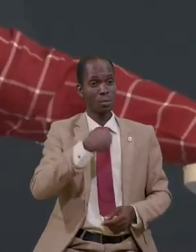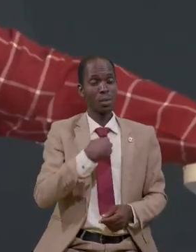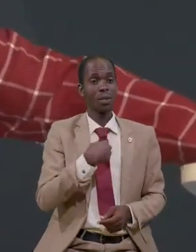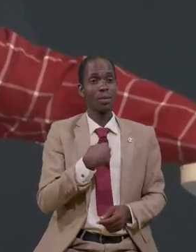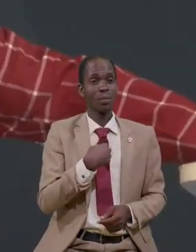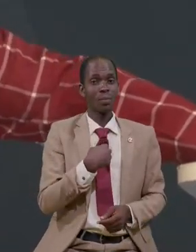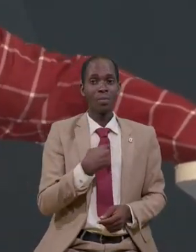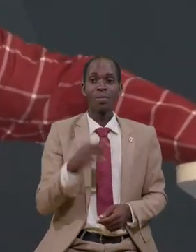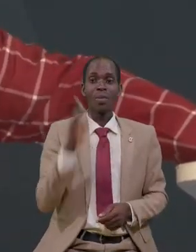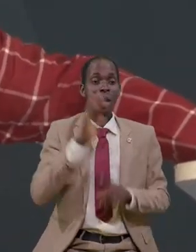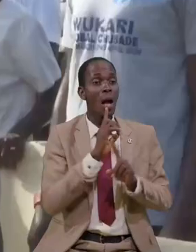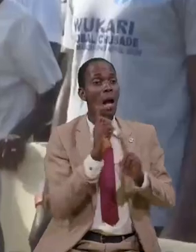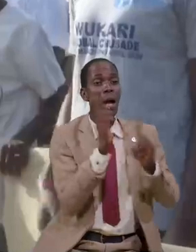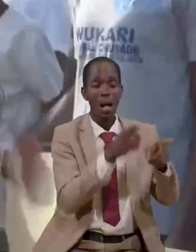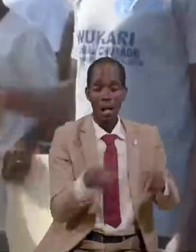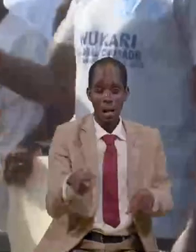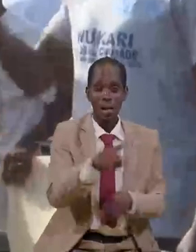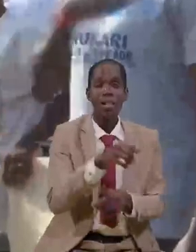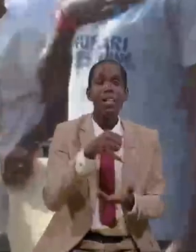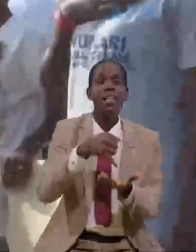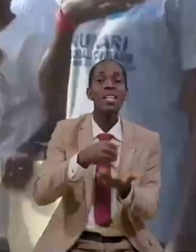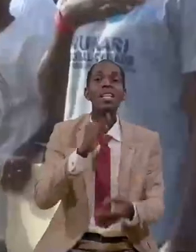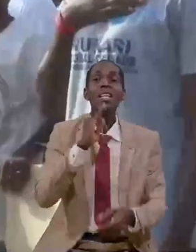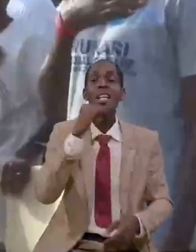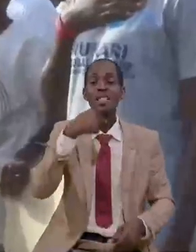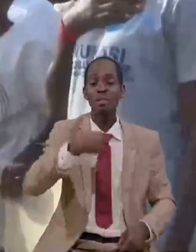Je dis, tu diras.